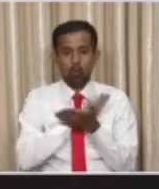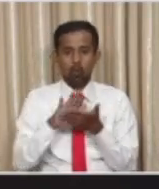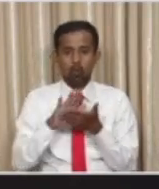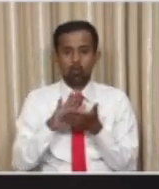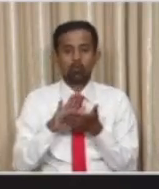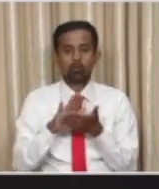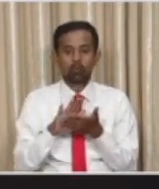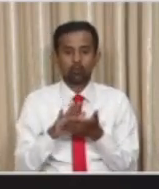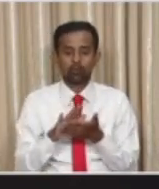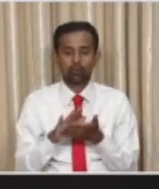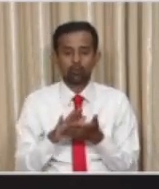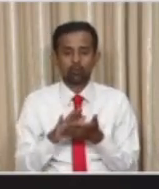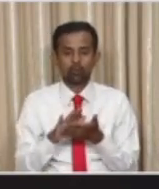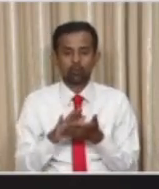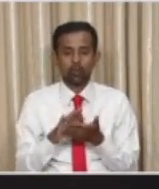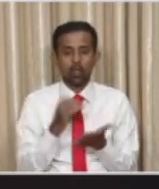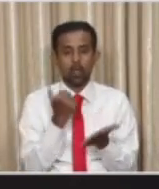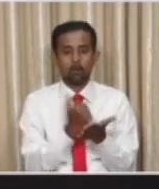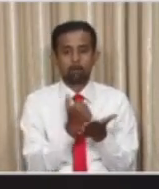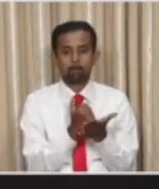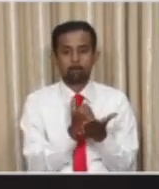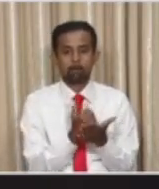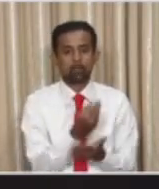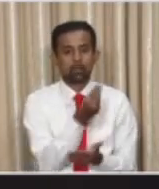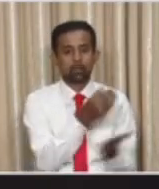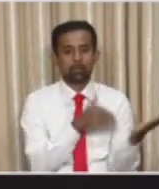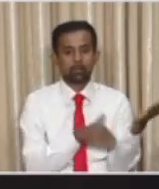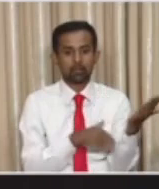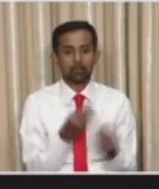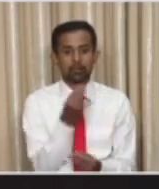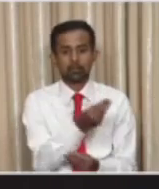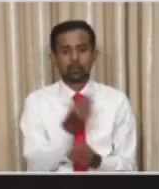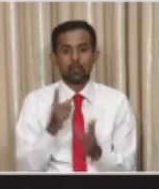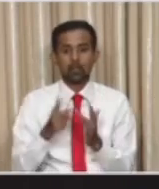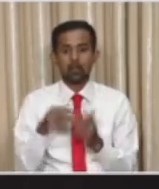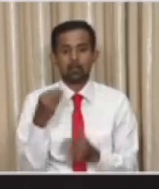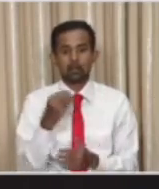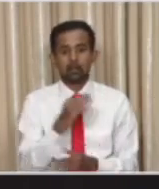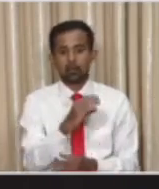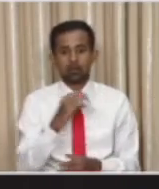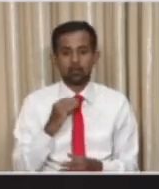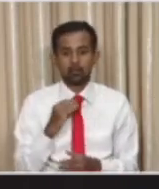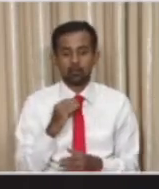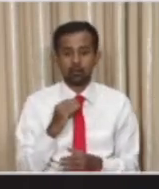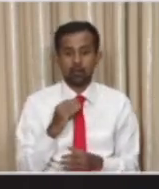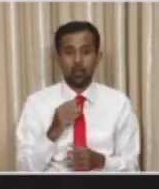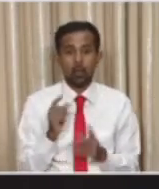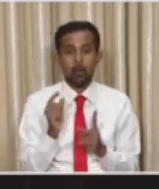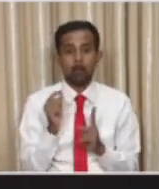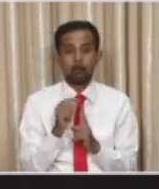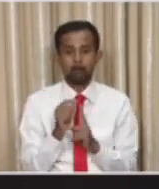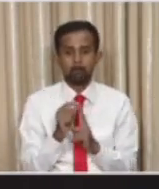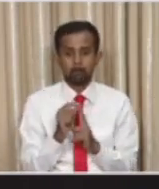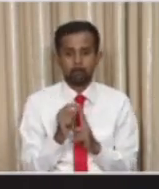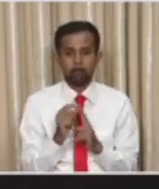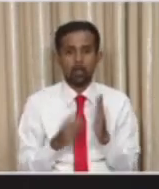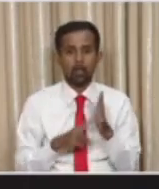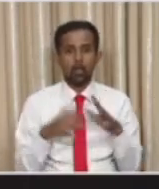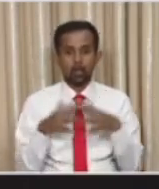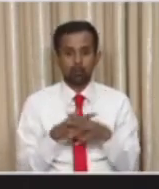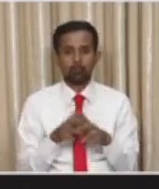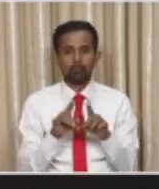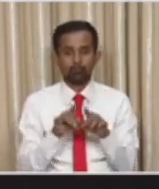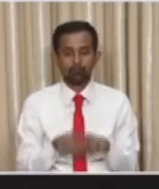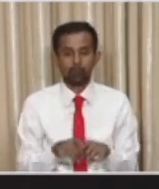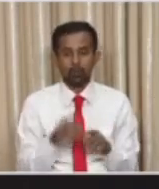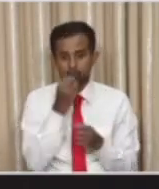වෙලාවට බැංකුවට තියලා තමයි මේ පොලි අරගෙන තියෙන්නේ. එතකොට මේ පරාටා නීතිය යටතේ මේ අයගේ